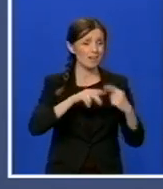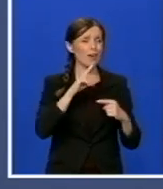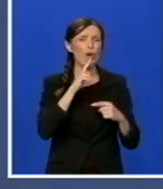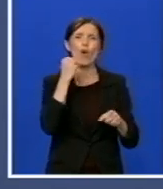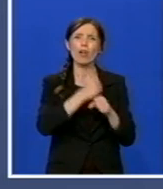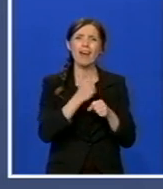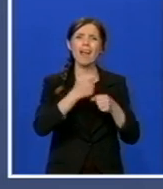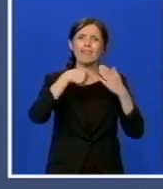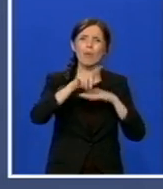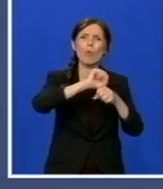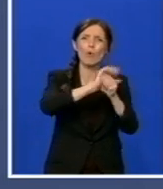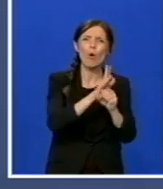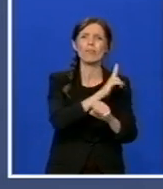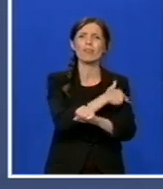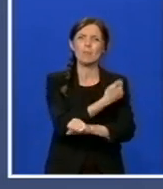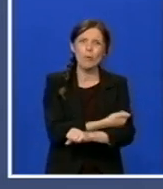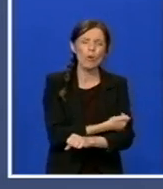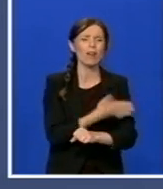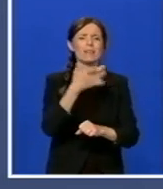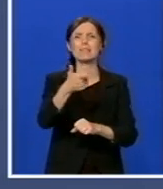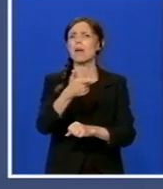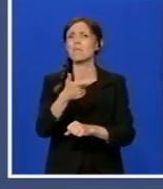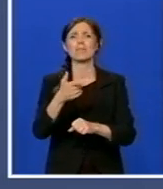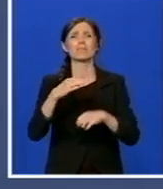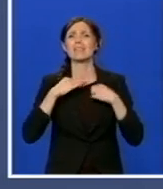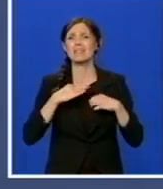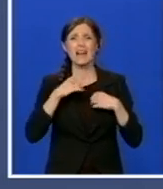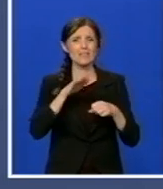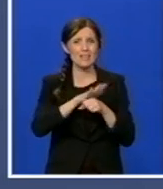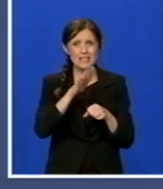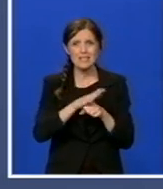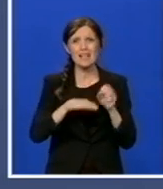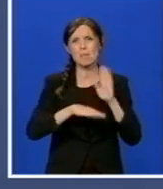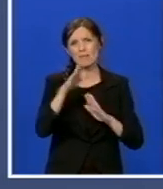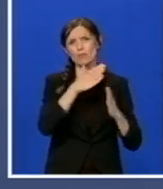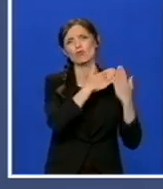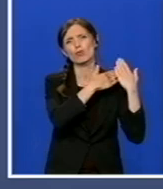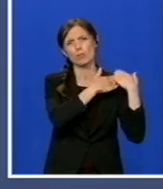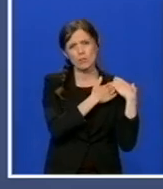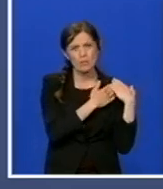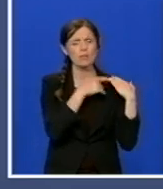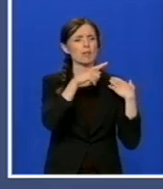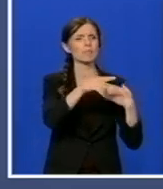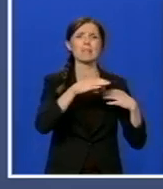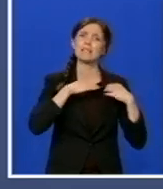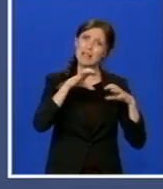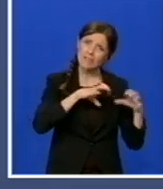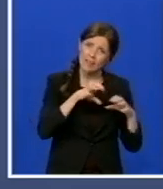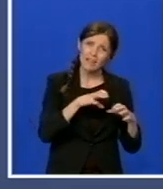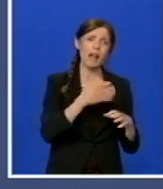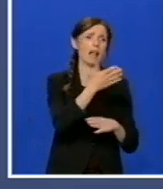jedinicama i zdravstvenog sistema nose zdravstveni radnici, ne medicinsko osoblje, ali